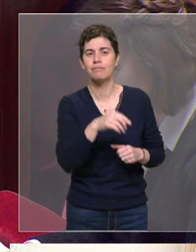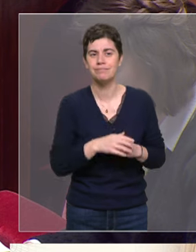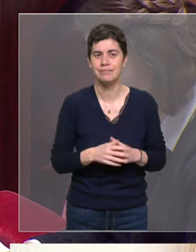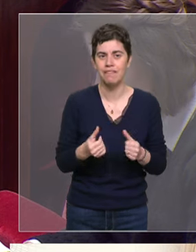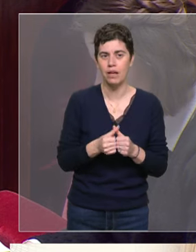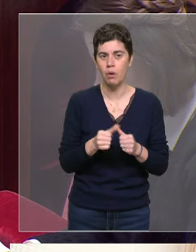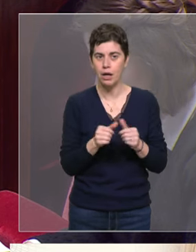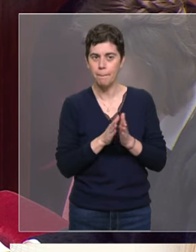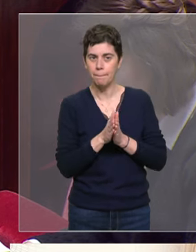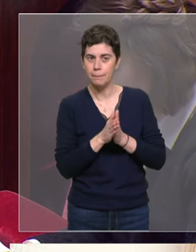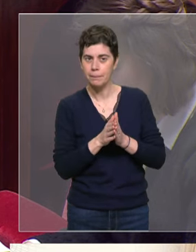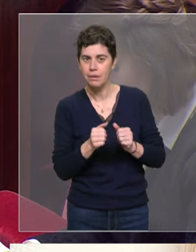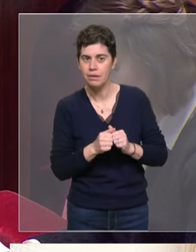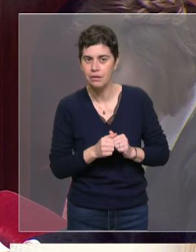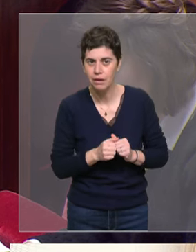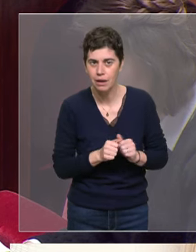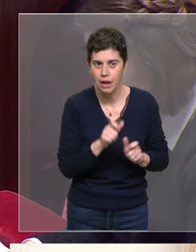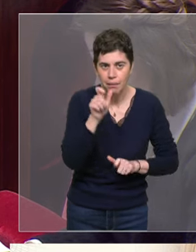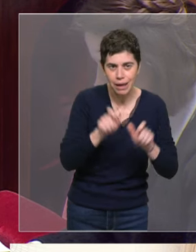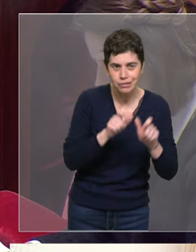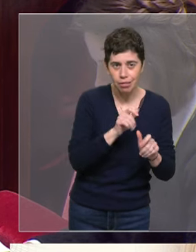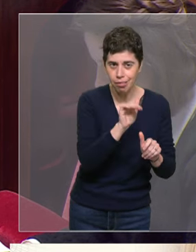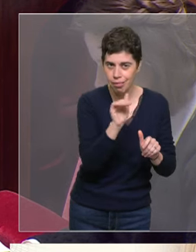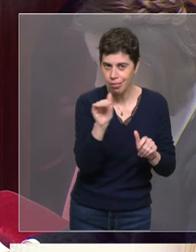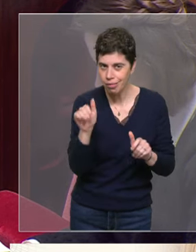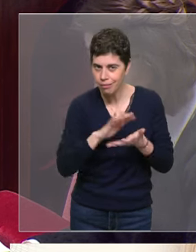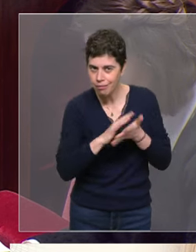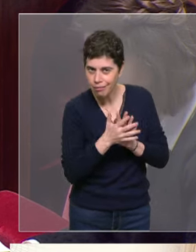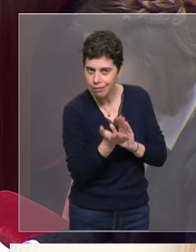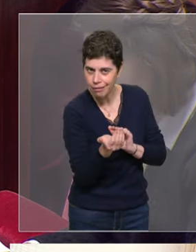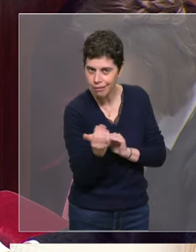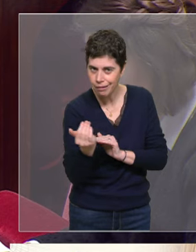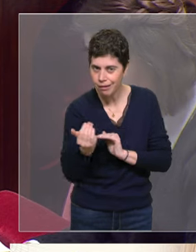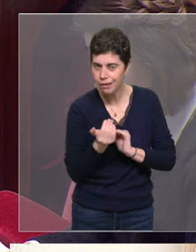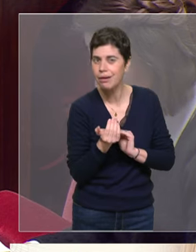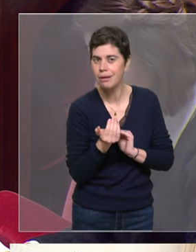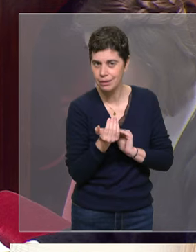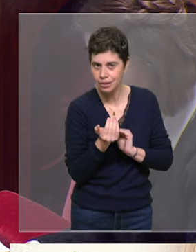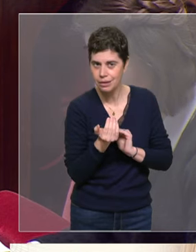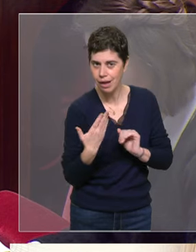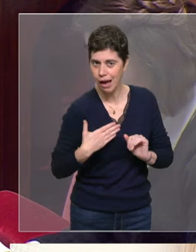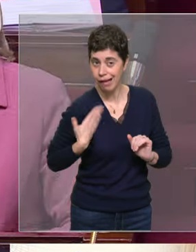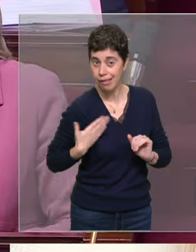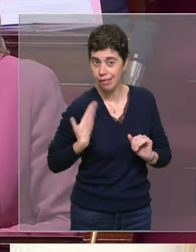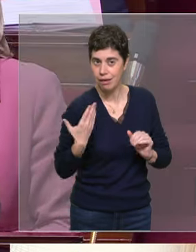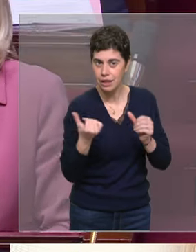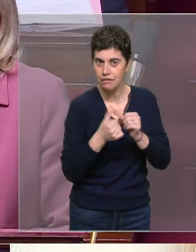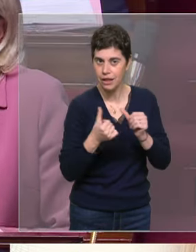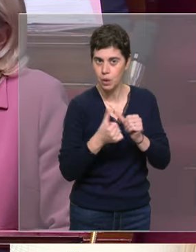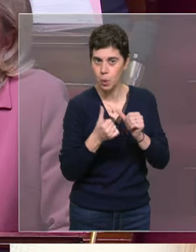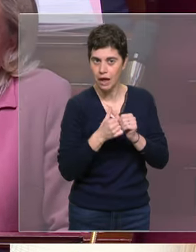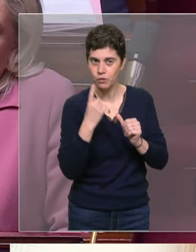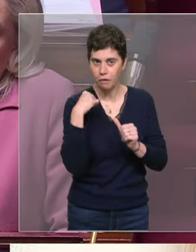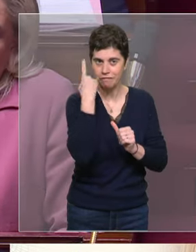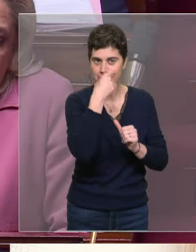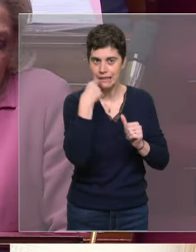première occasion pour rappeler les vraies fidélités qui sont les vôtres. Que vous attendiez la première occasion pour montrer le vrai visage qui est le